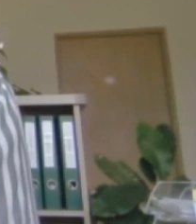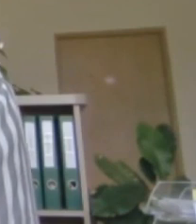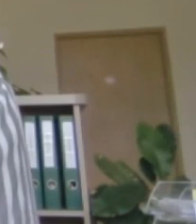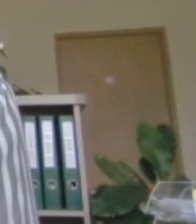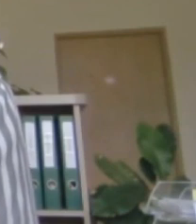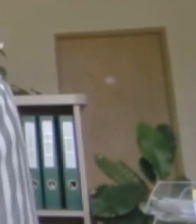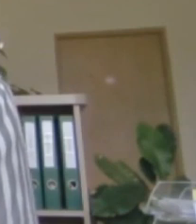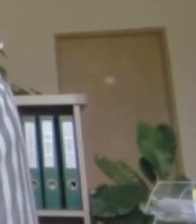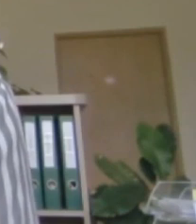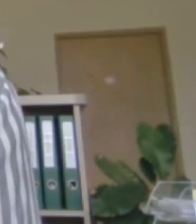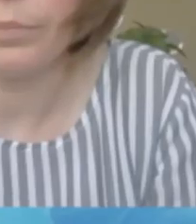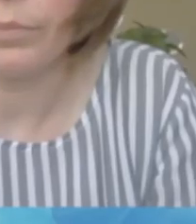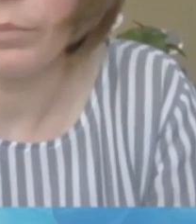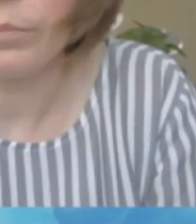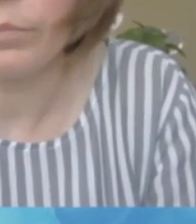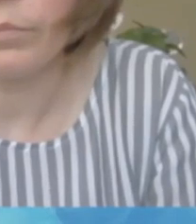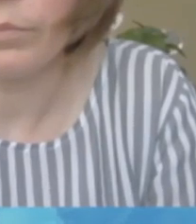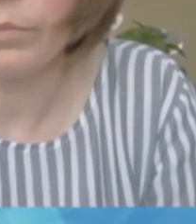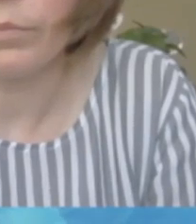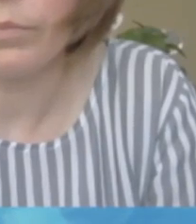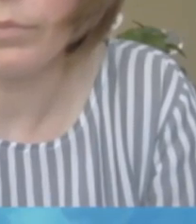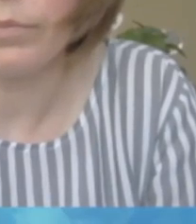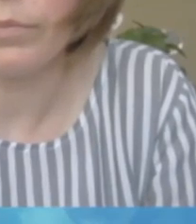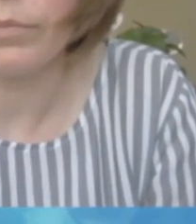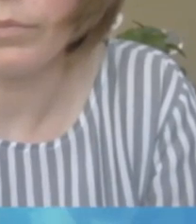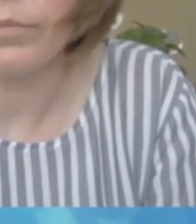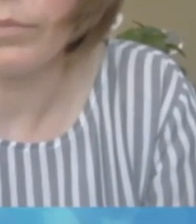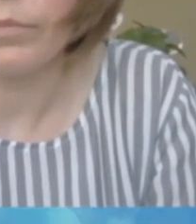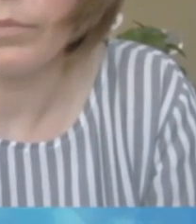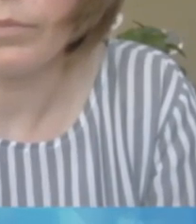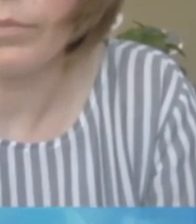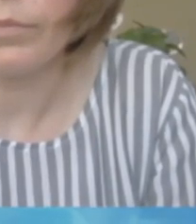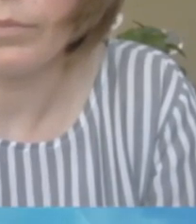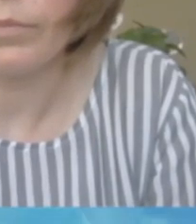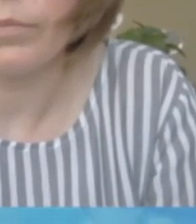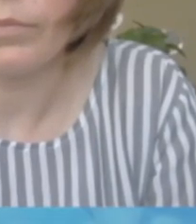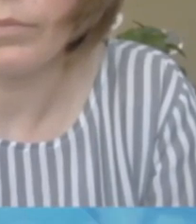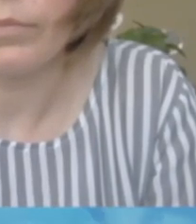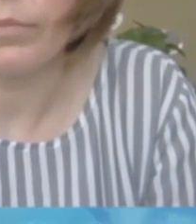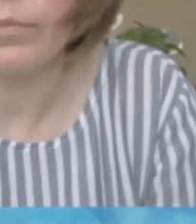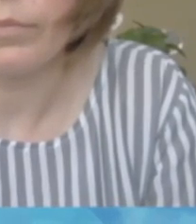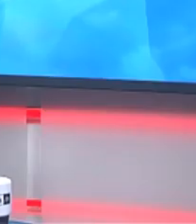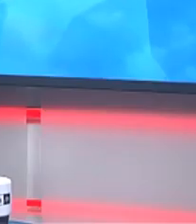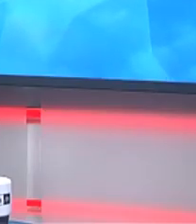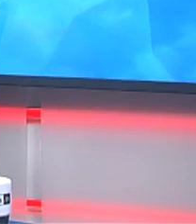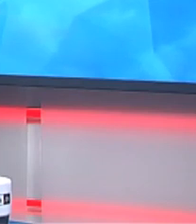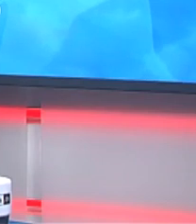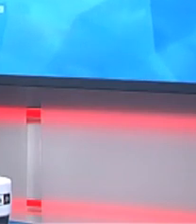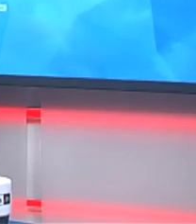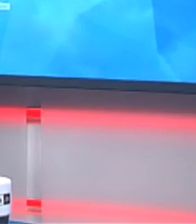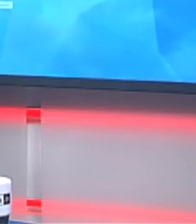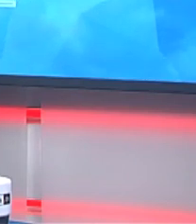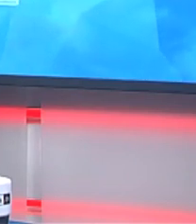apskritai statistiniai duomenys. Kągi, ačiū už pokalbį Jurgitai Cinskienei ir Daivai Marcinkevičiniai, o dabar